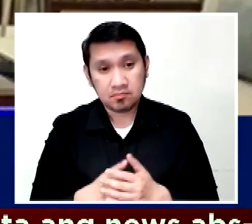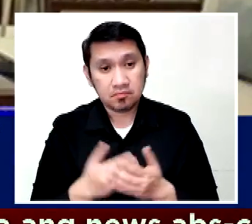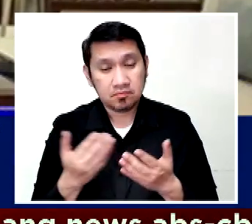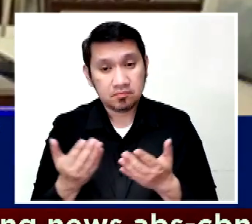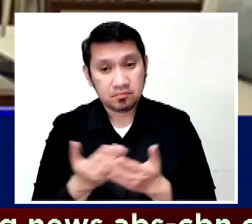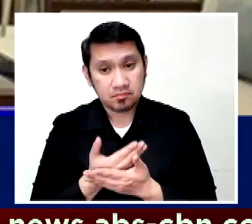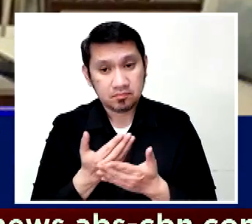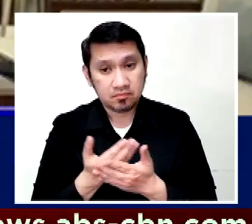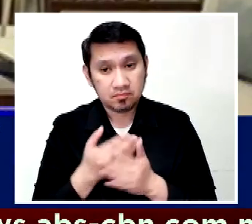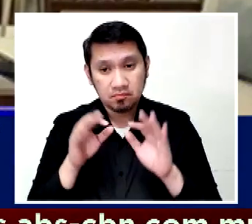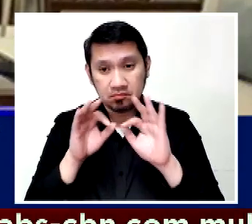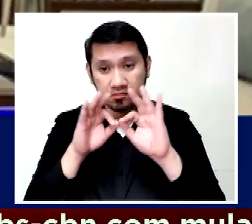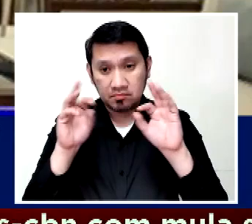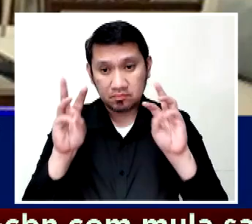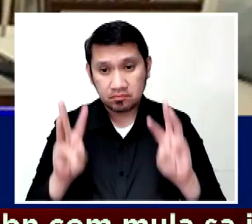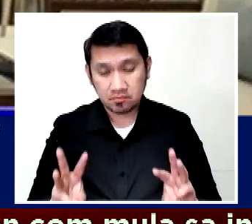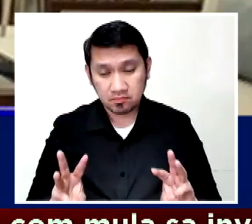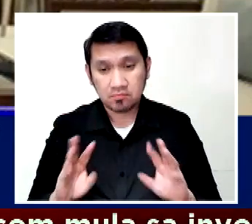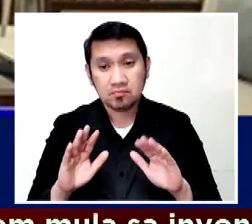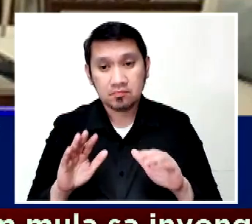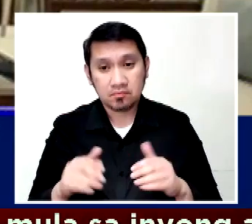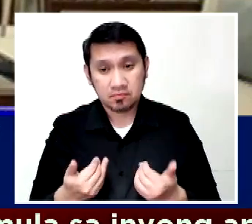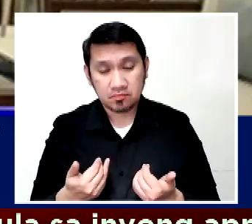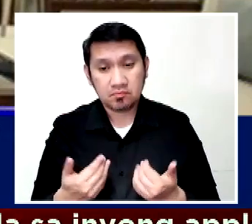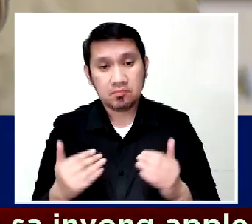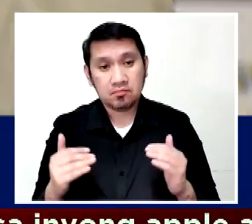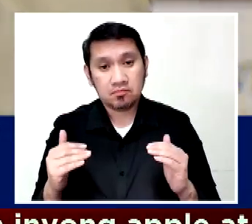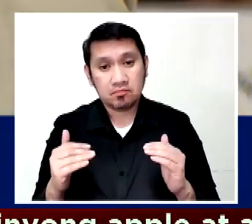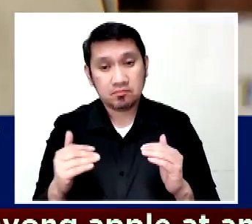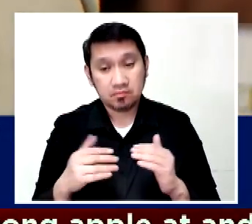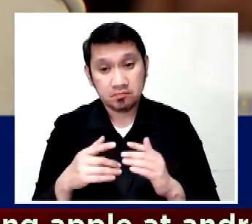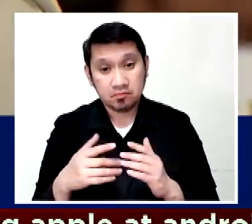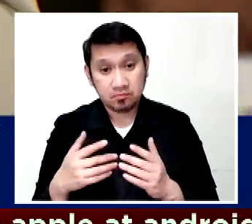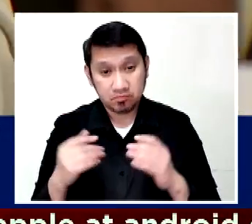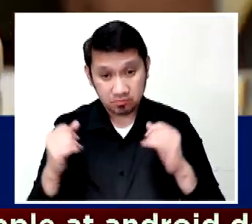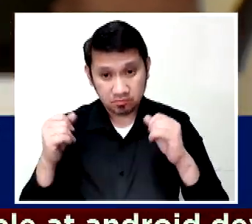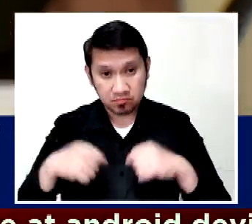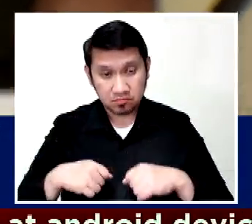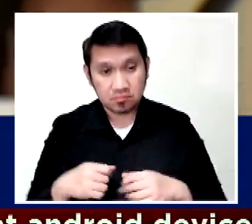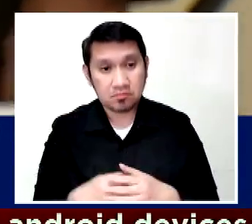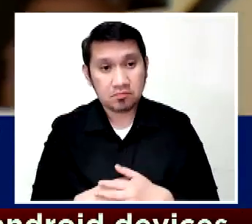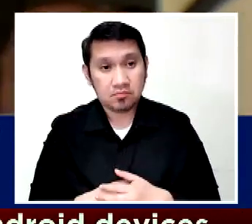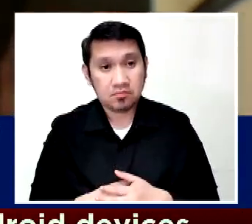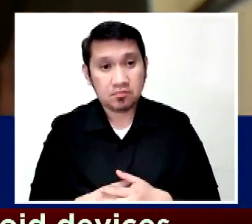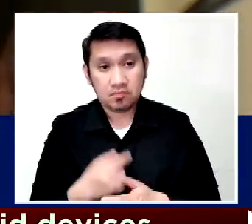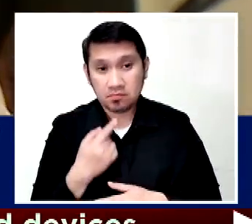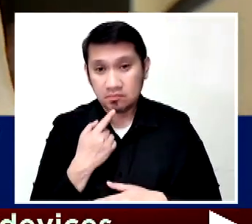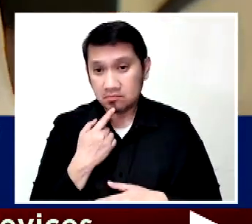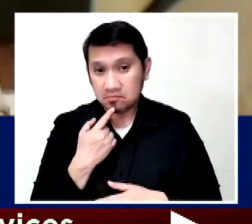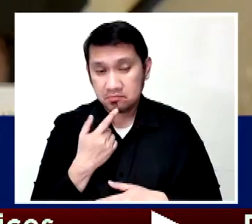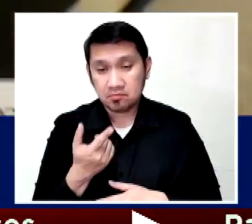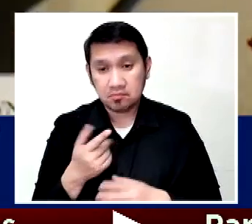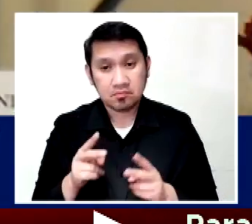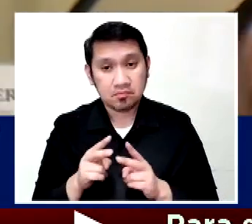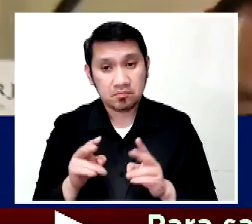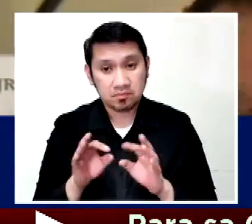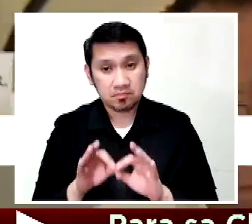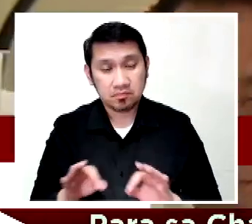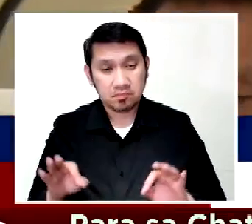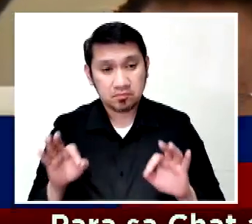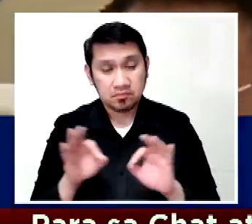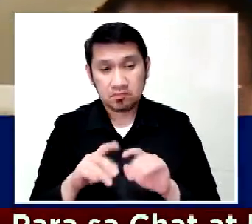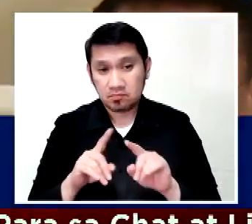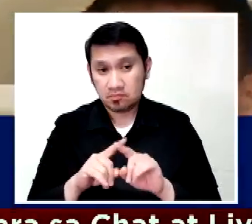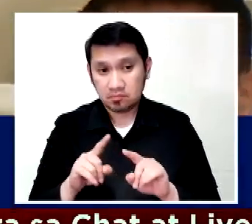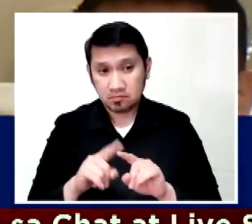framework kung paano ang parameters ng negotiation. Ayon kay Galvez, mahalaga magiging input ng iba-ibang